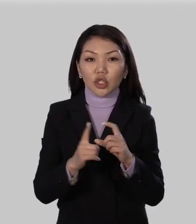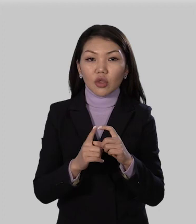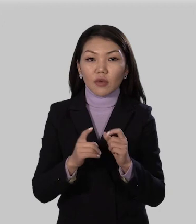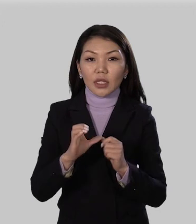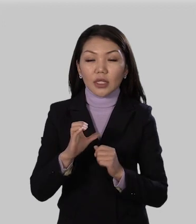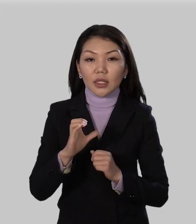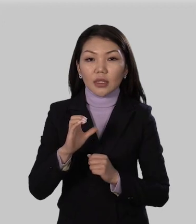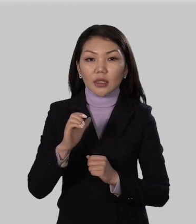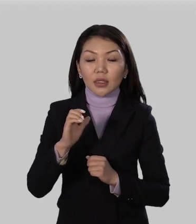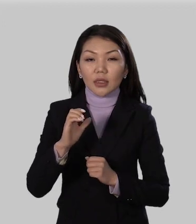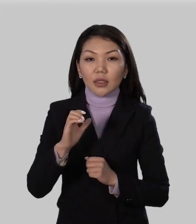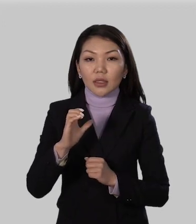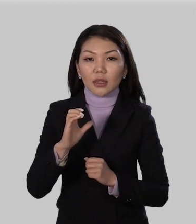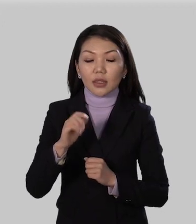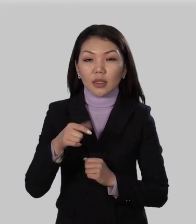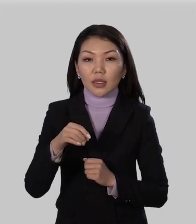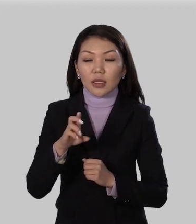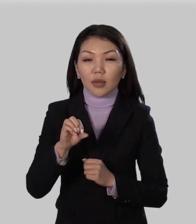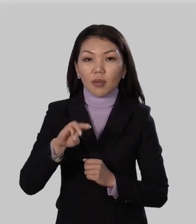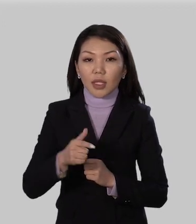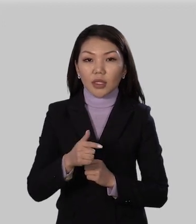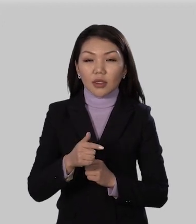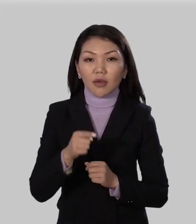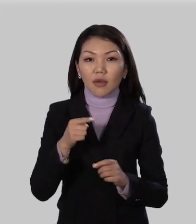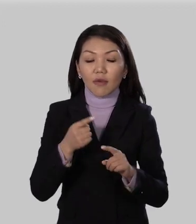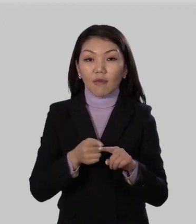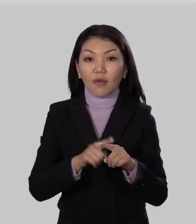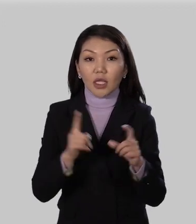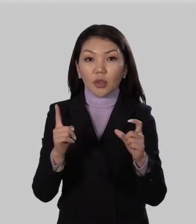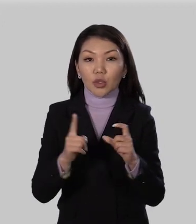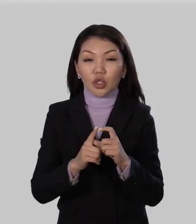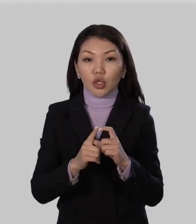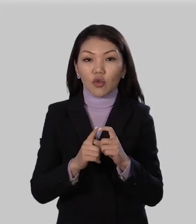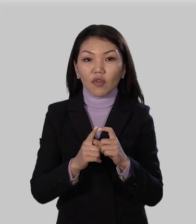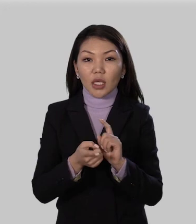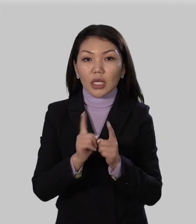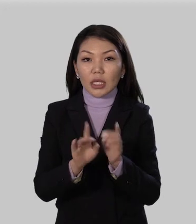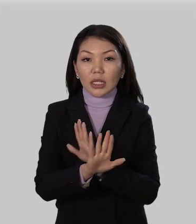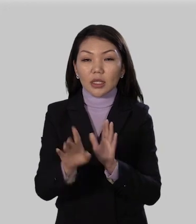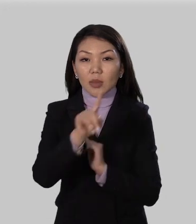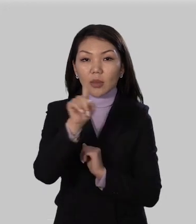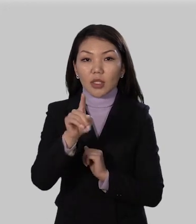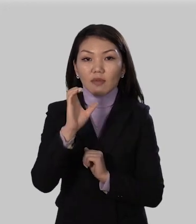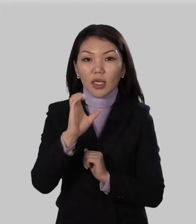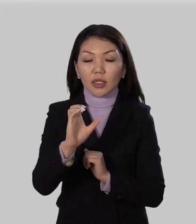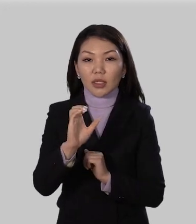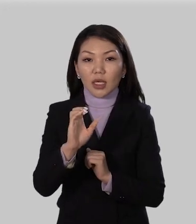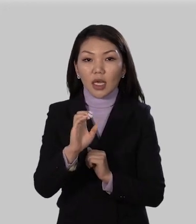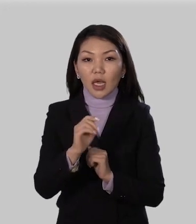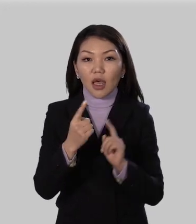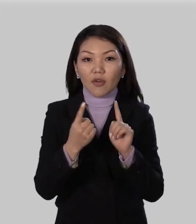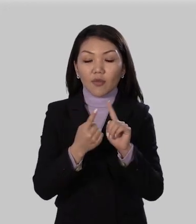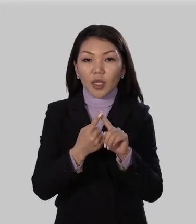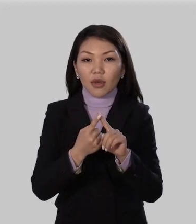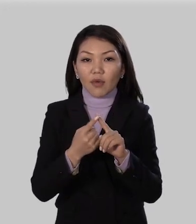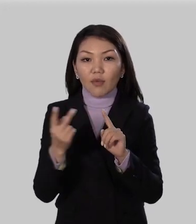Лишнее слово «сгребать». В этом слове неизменяемая приставка «с». А в словах